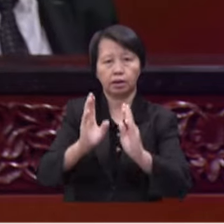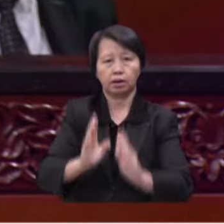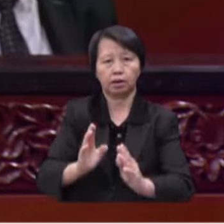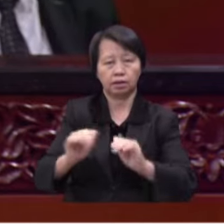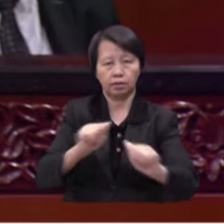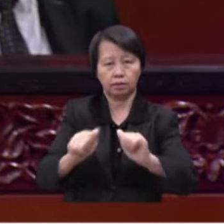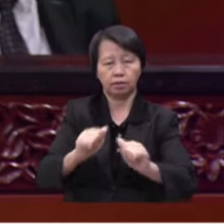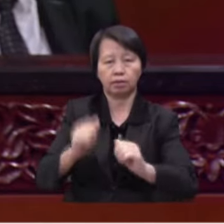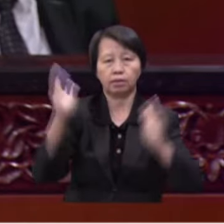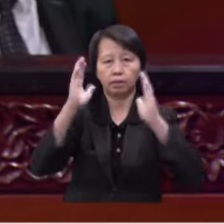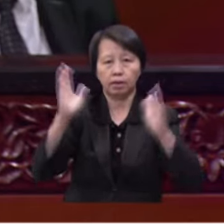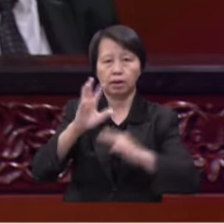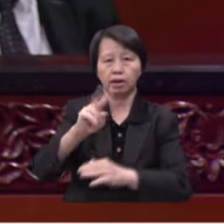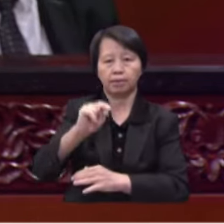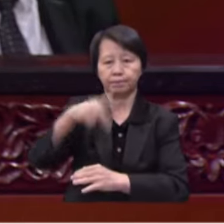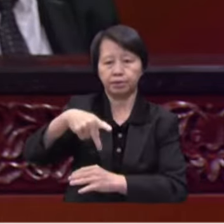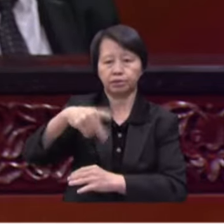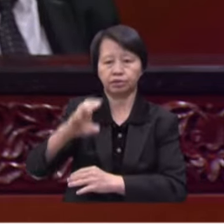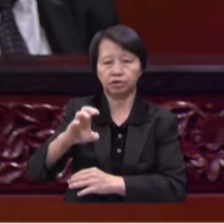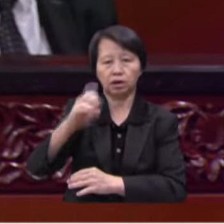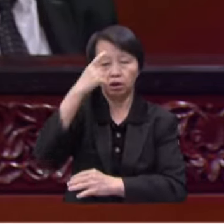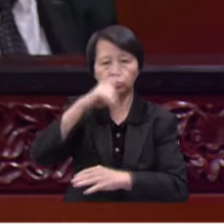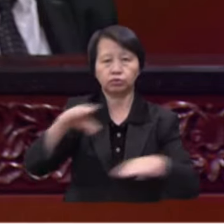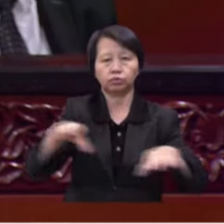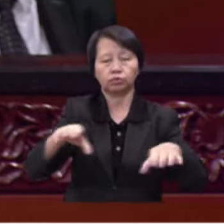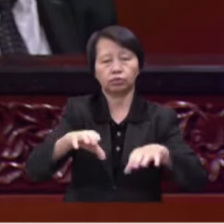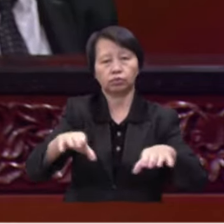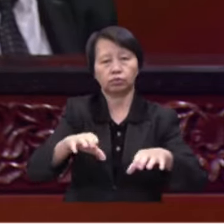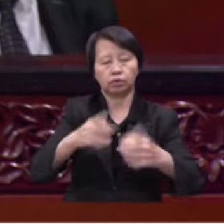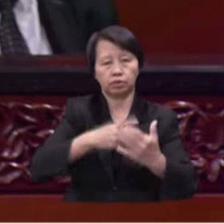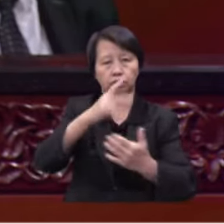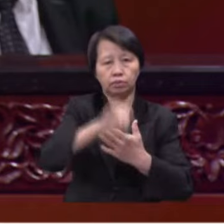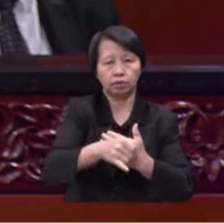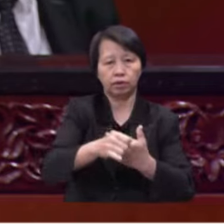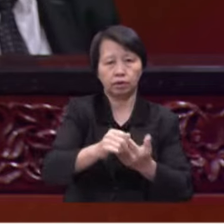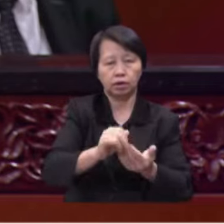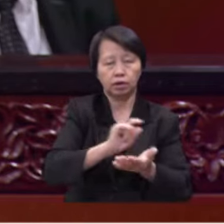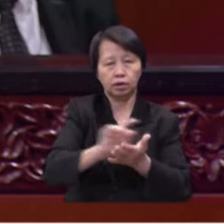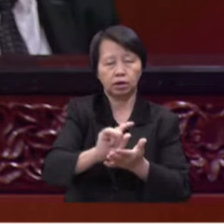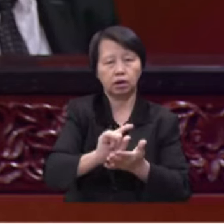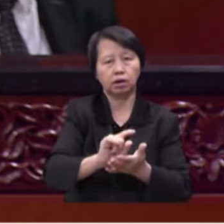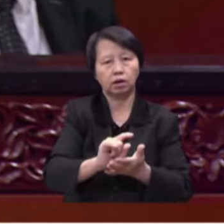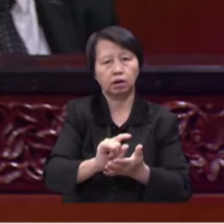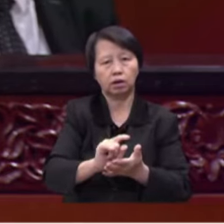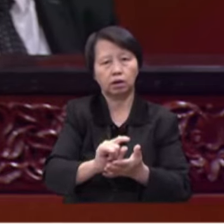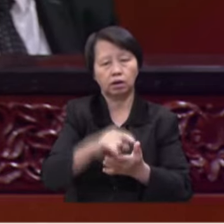produk TV Malaysia MPC untuk melaksanakan Project kajian